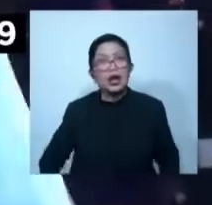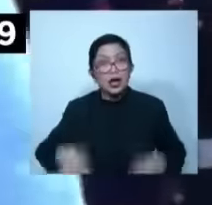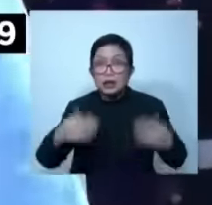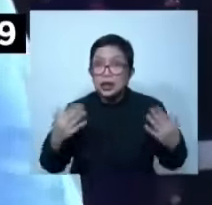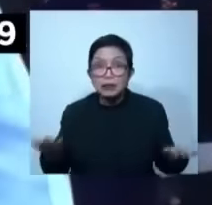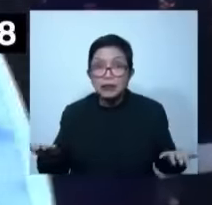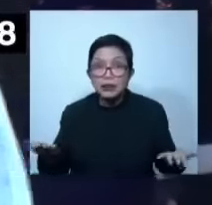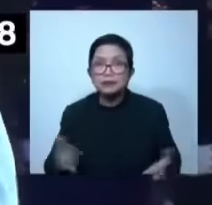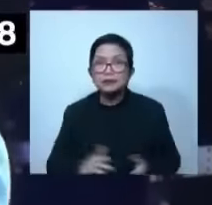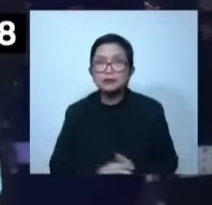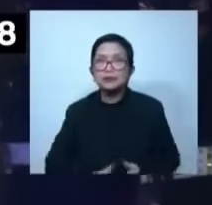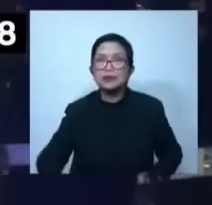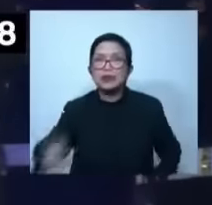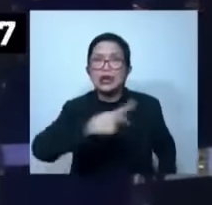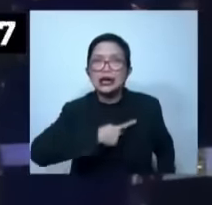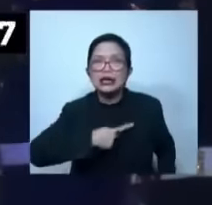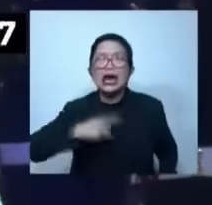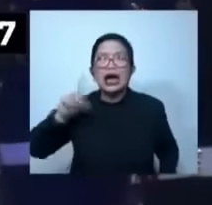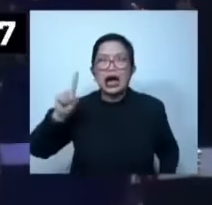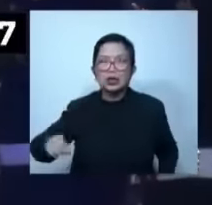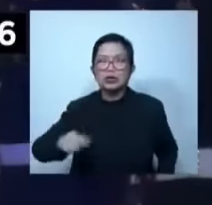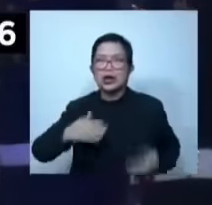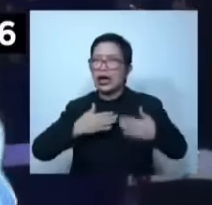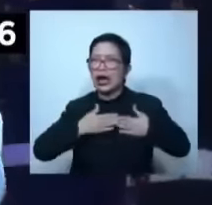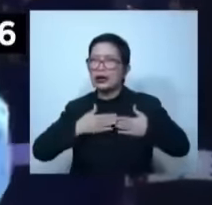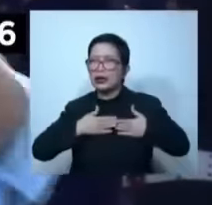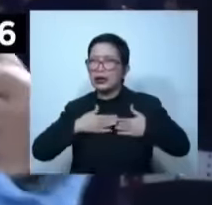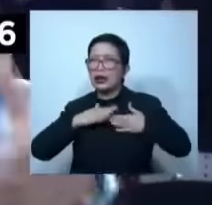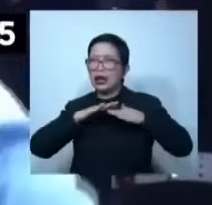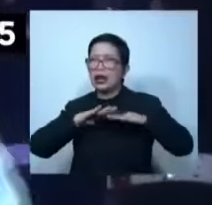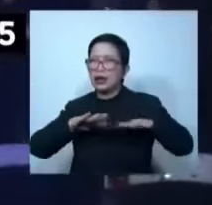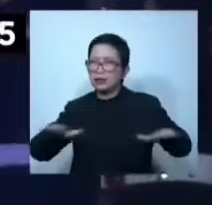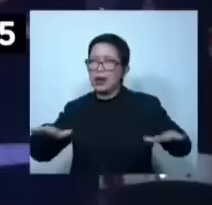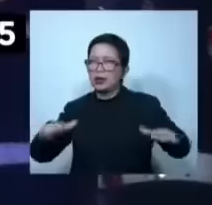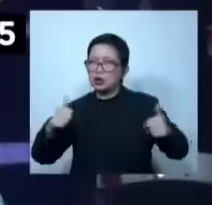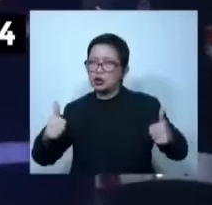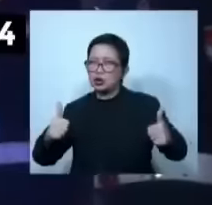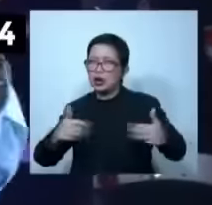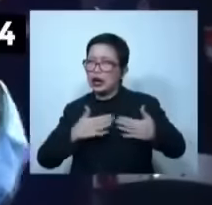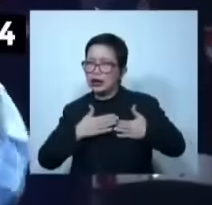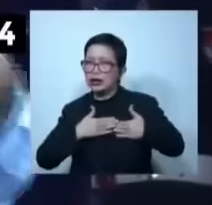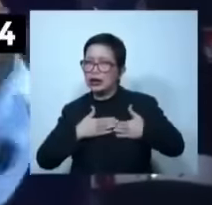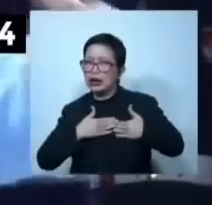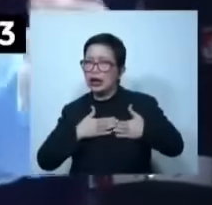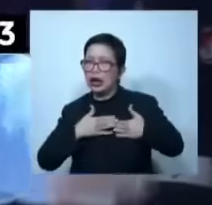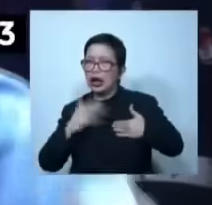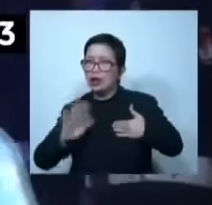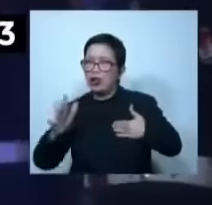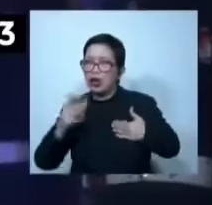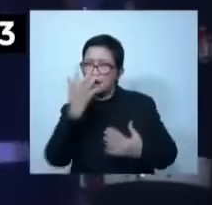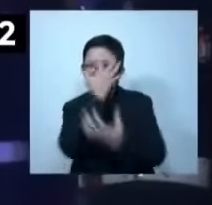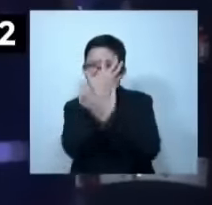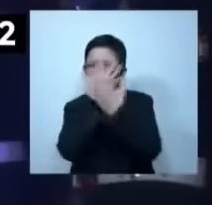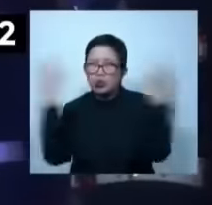Tetapi kita harus arif, kita harus dewasa, dan kita tidak boleh munafik.